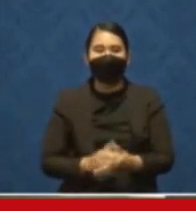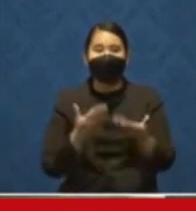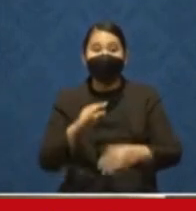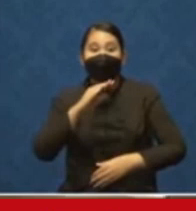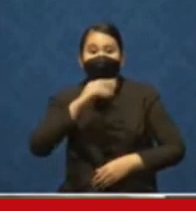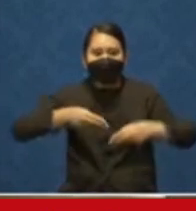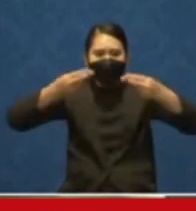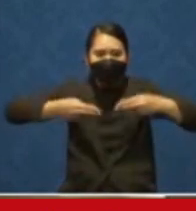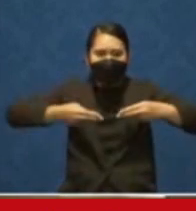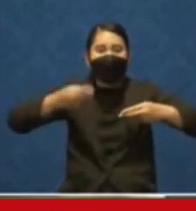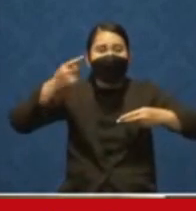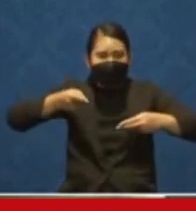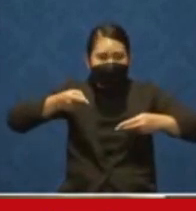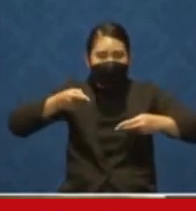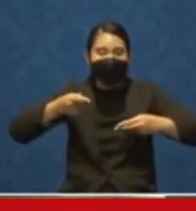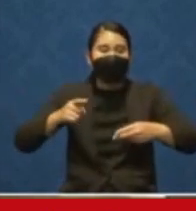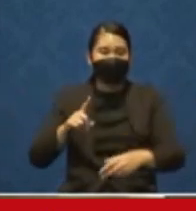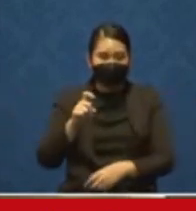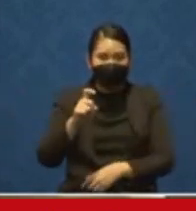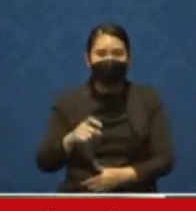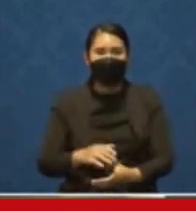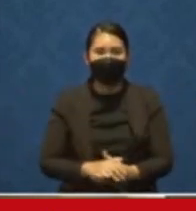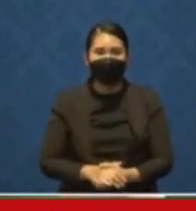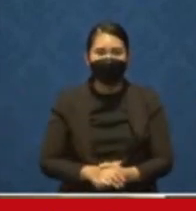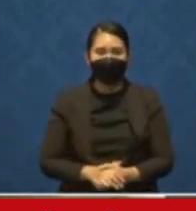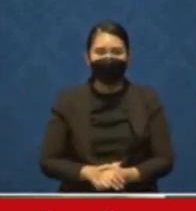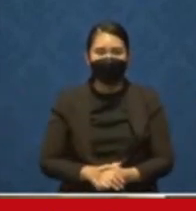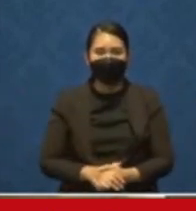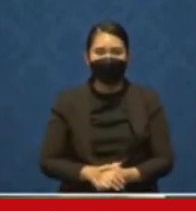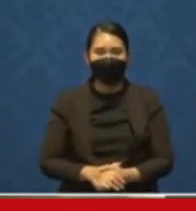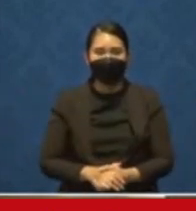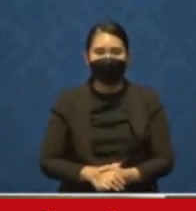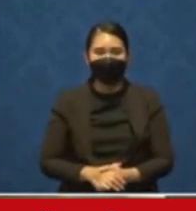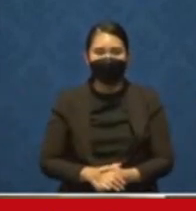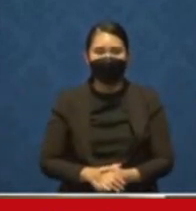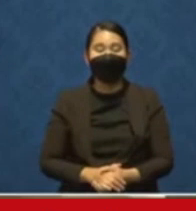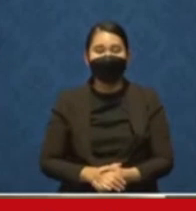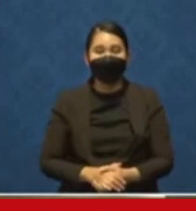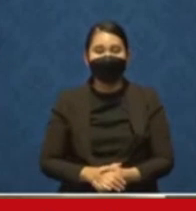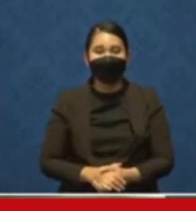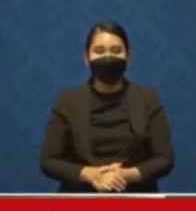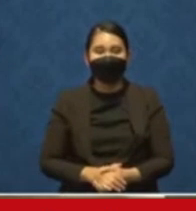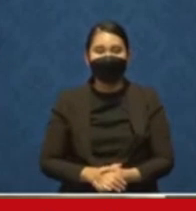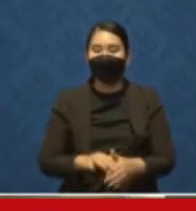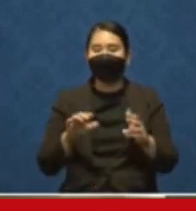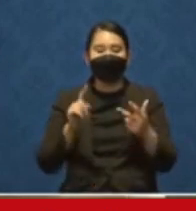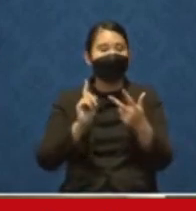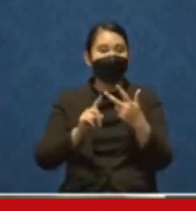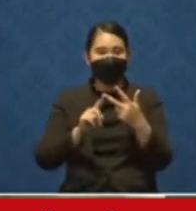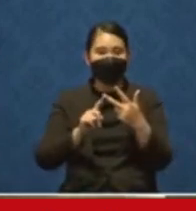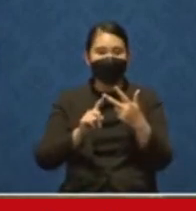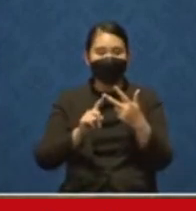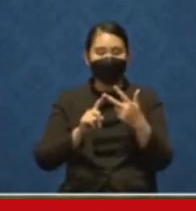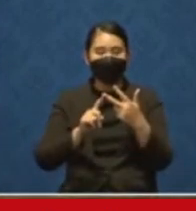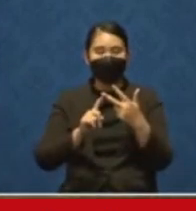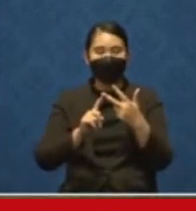เราก็ได้ทรงใช้ในขีดศักยภาพของกองทัพแต่ถ้าแค่นี้จริงๆตายเลยและก็เกิดทองถามจริงๆ